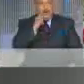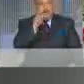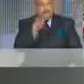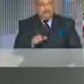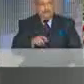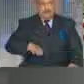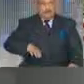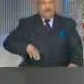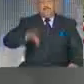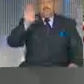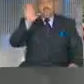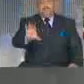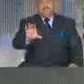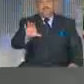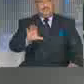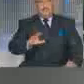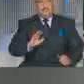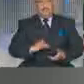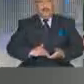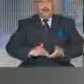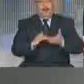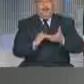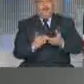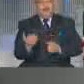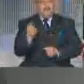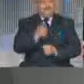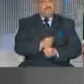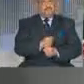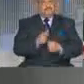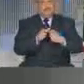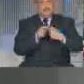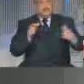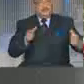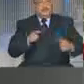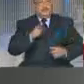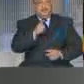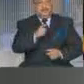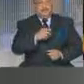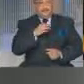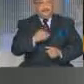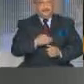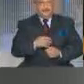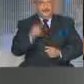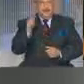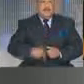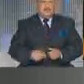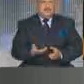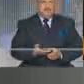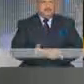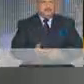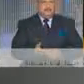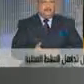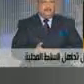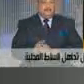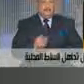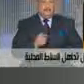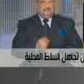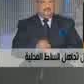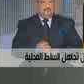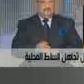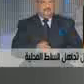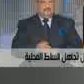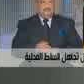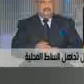سنركزها بالجهة، لهذا السبب يجب أن نقوم بدراسة شاملة. هذا واستنكر رجال الأعمال الذين